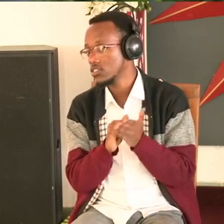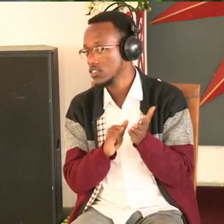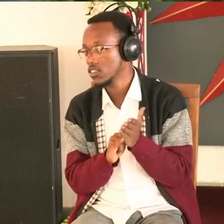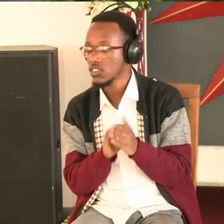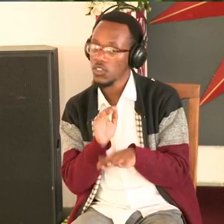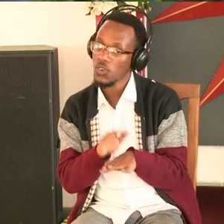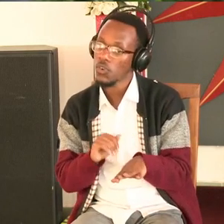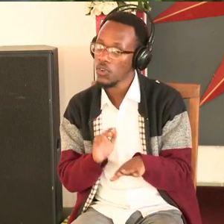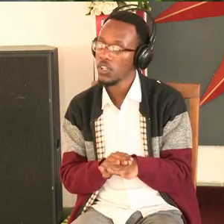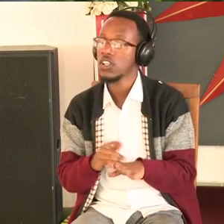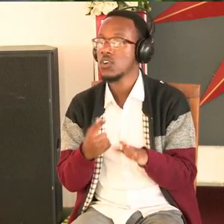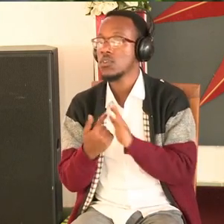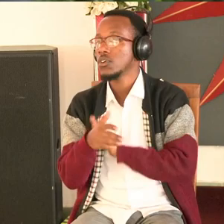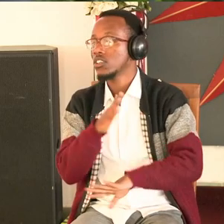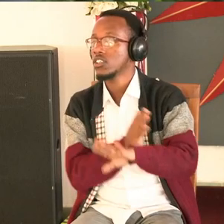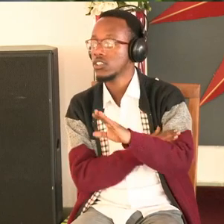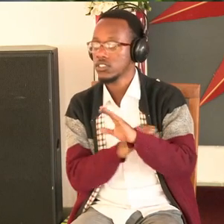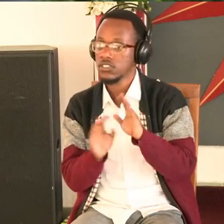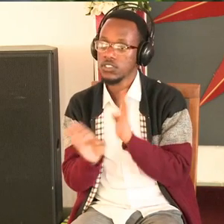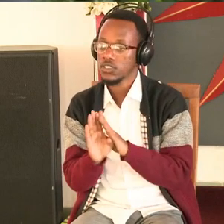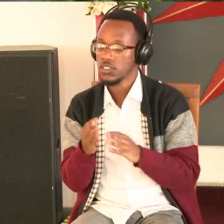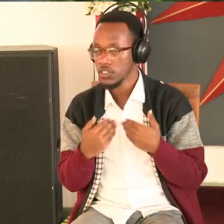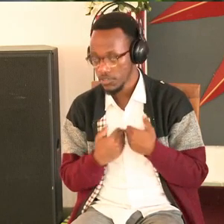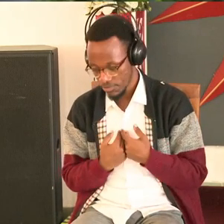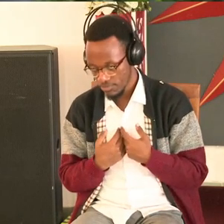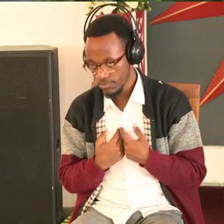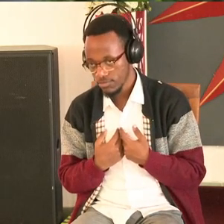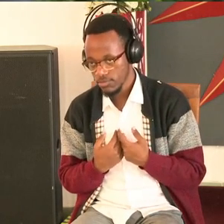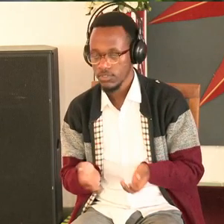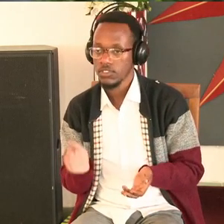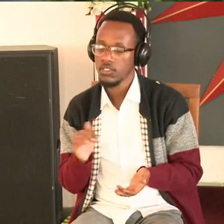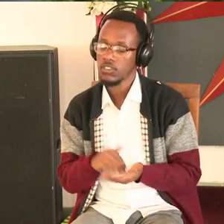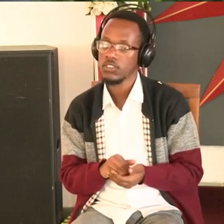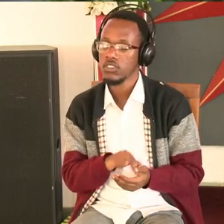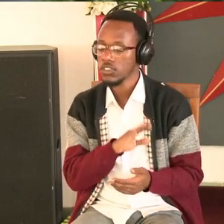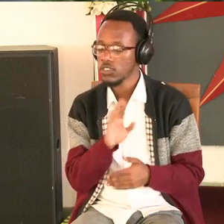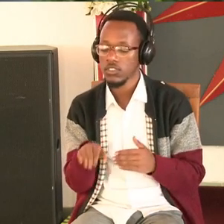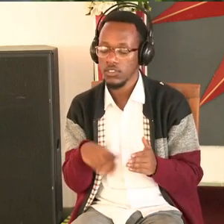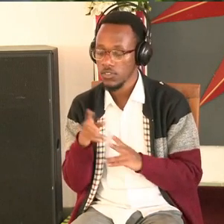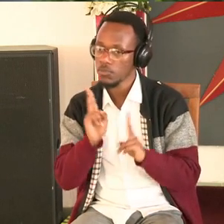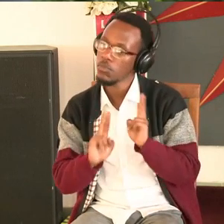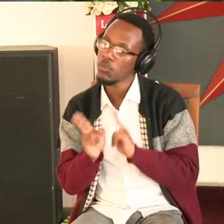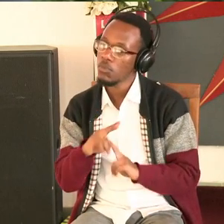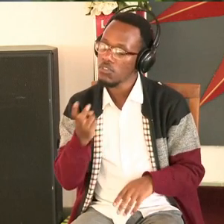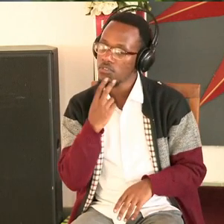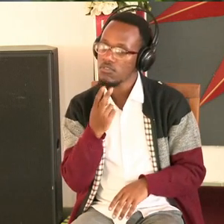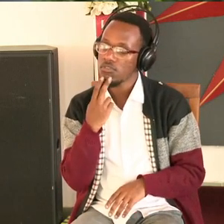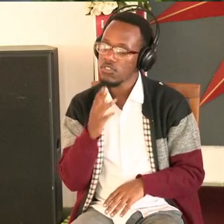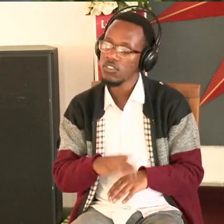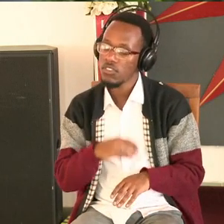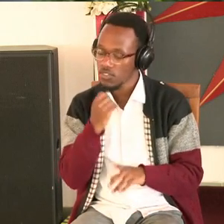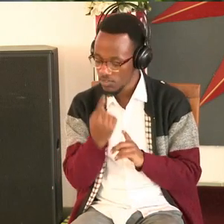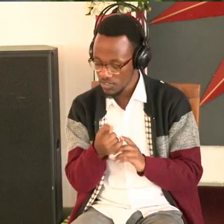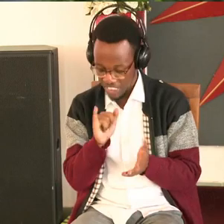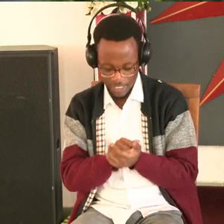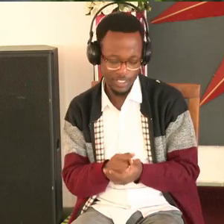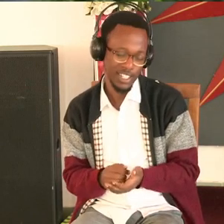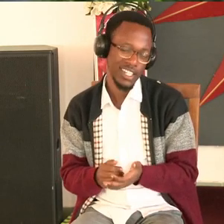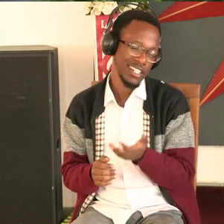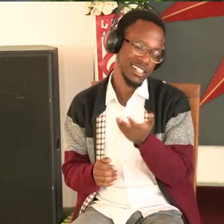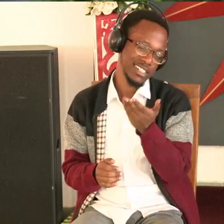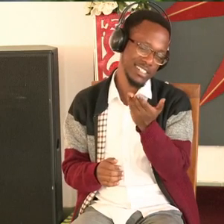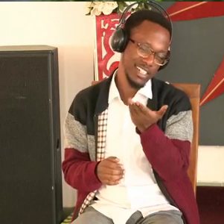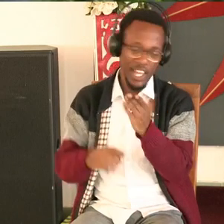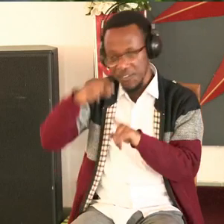Même ceux qui se moquent de cela et disent simplement « Oui, ah, le